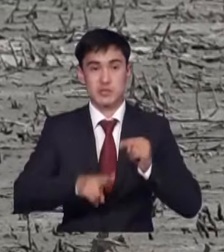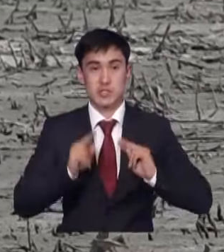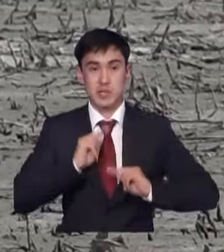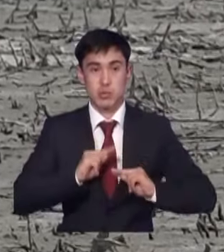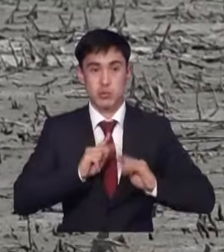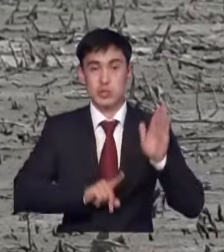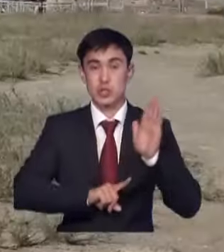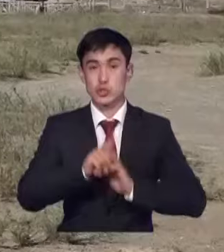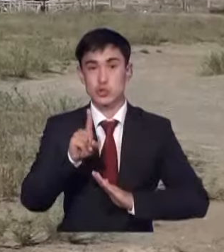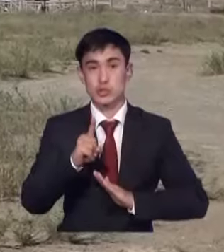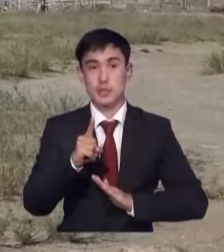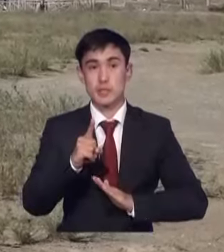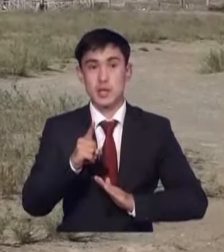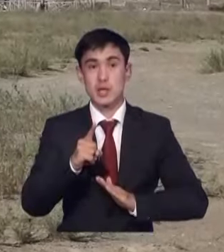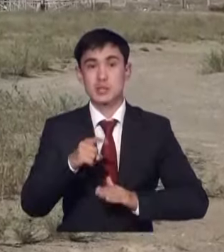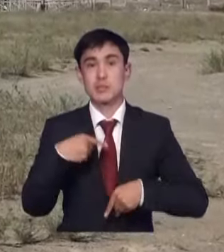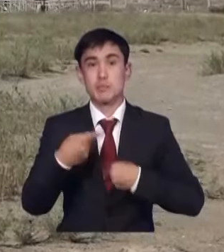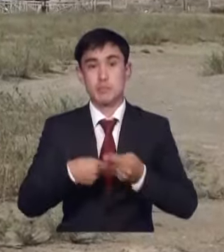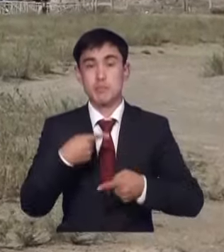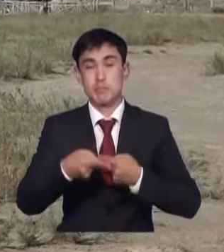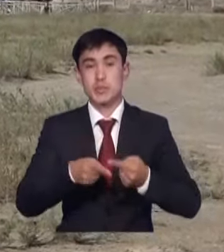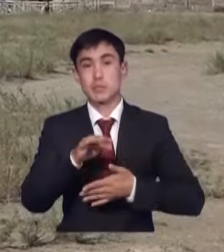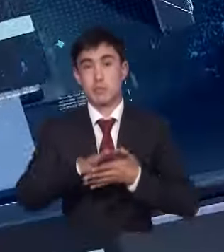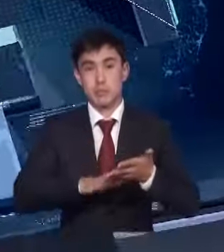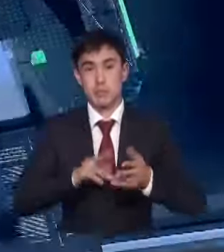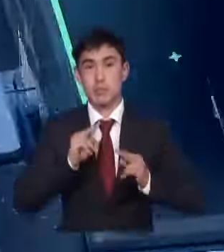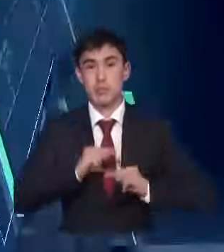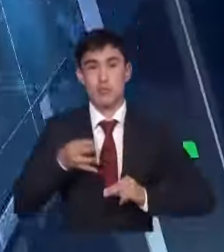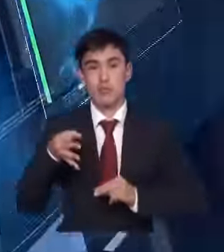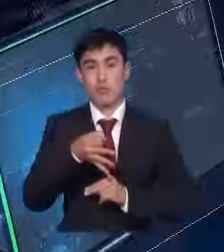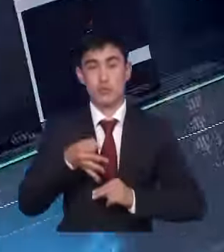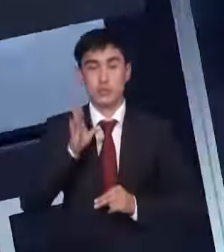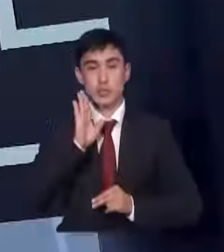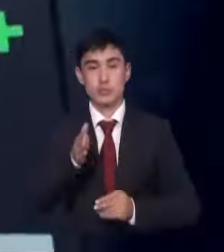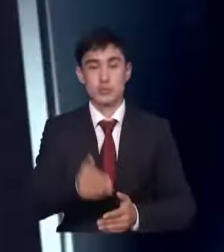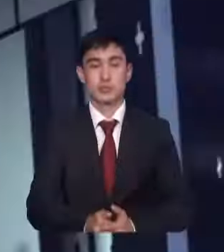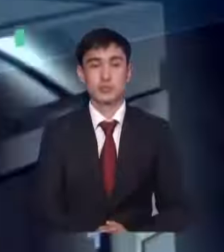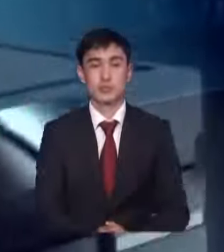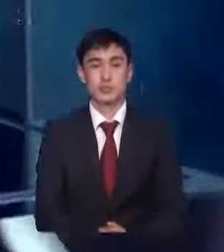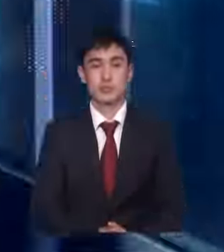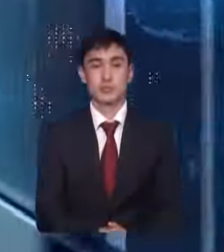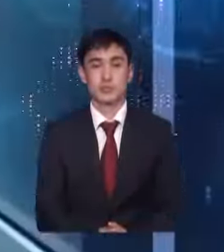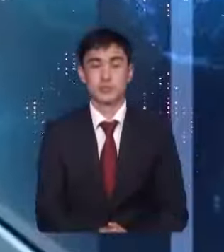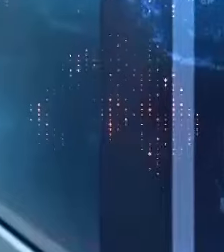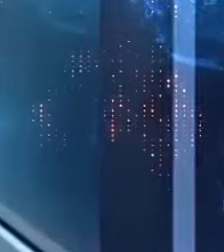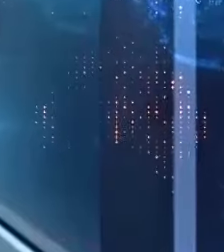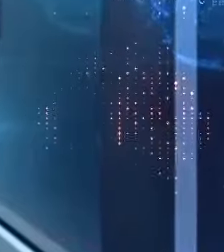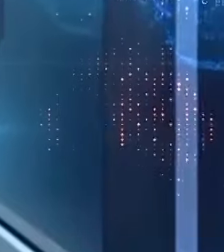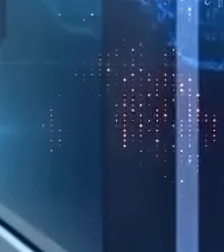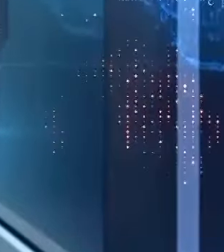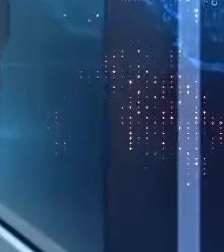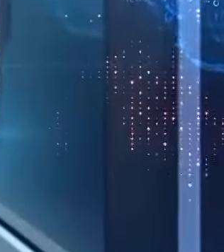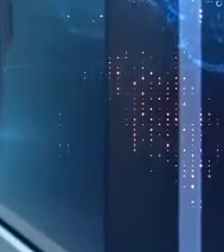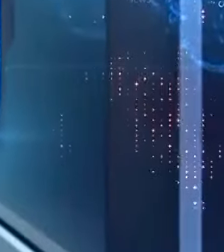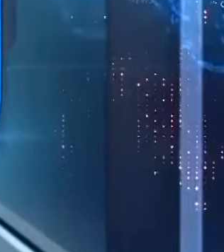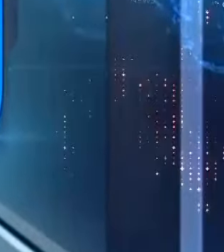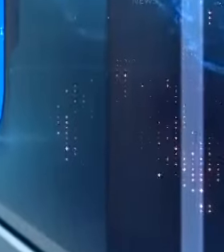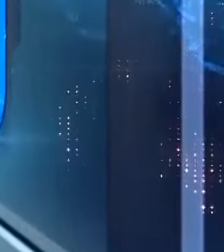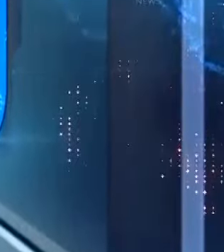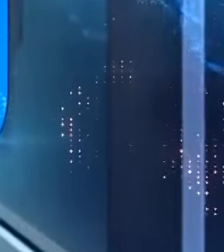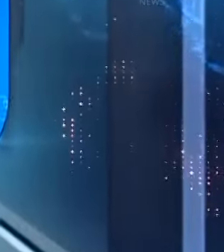работы начнется бесперебойная подача воды в озеро. Агирем Купаева, Нуржан Касабулатов, Надир Хамзин, телерадиокомпания